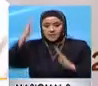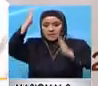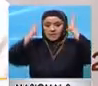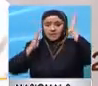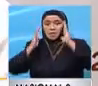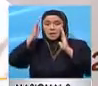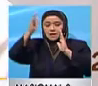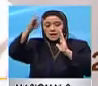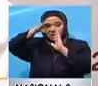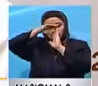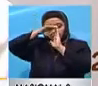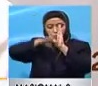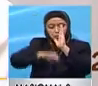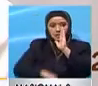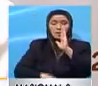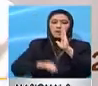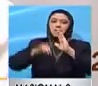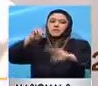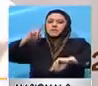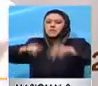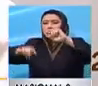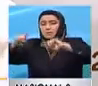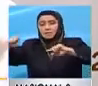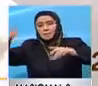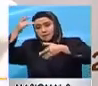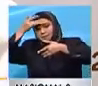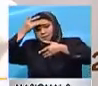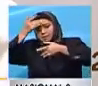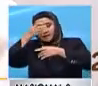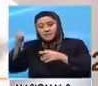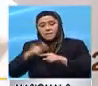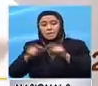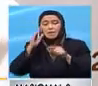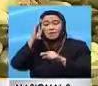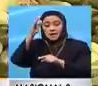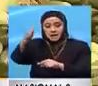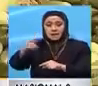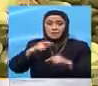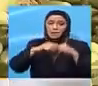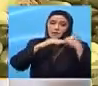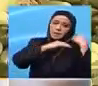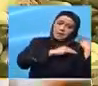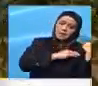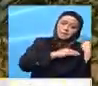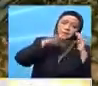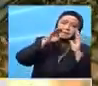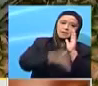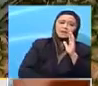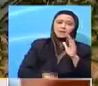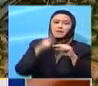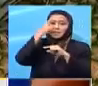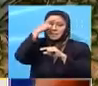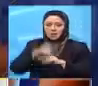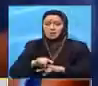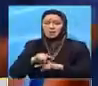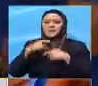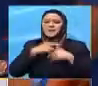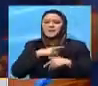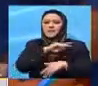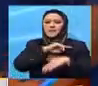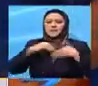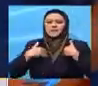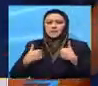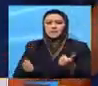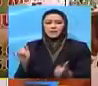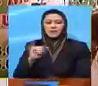mengurangkan pelbagai jenis penyakit and will reduce the burden for the Ministry of Health. Buah-buahan dan sayuran tempatan dikatakan